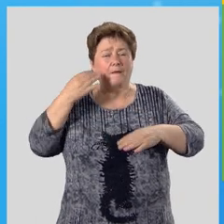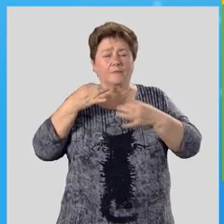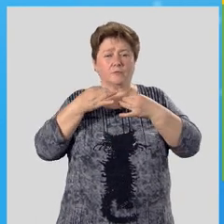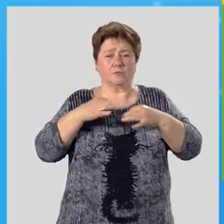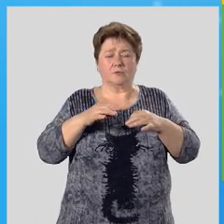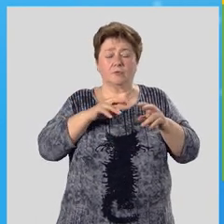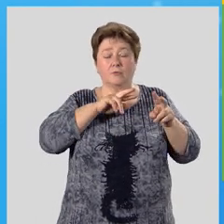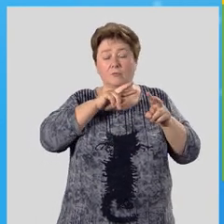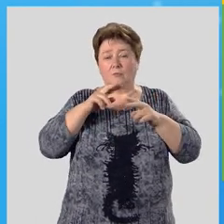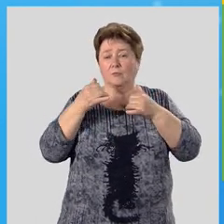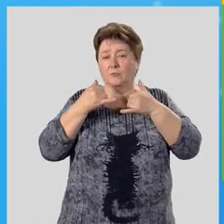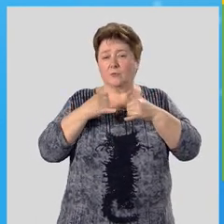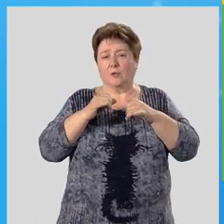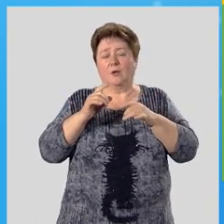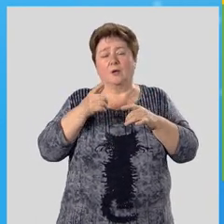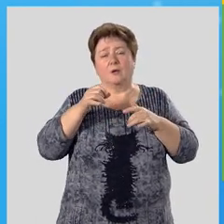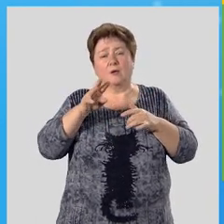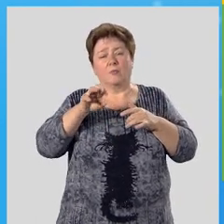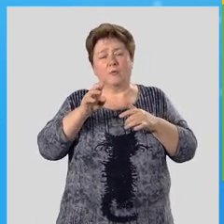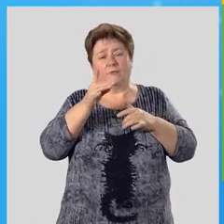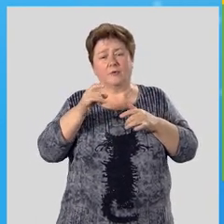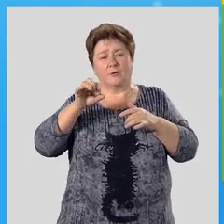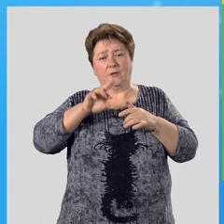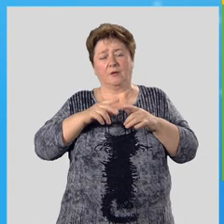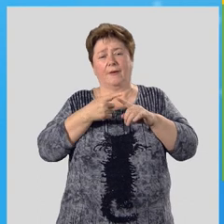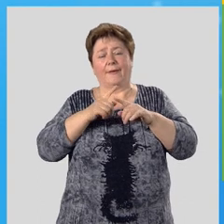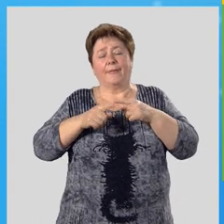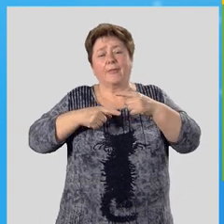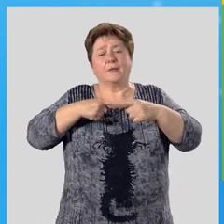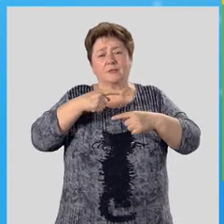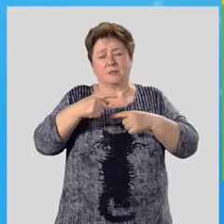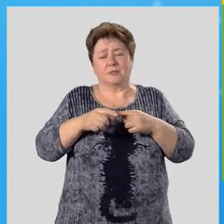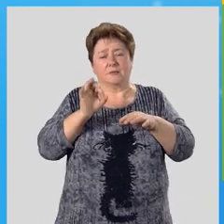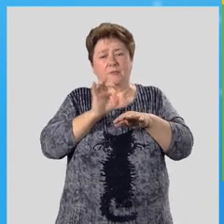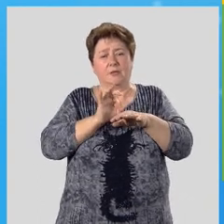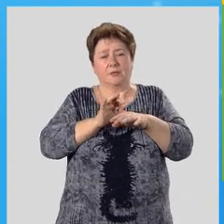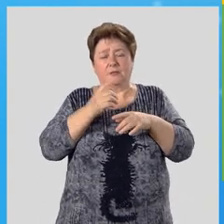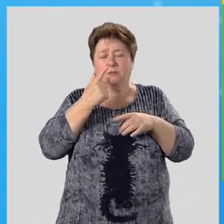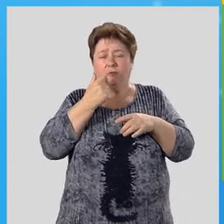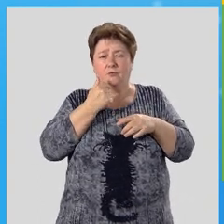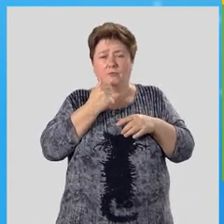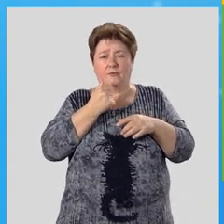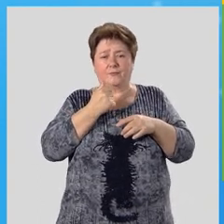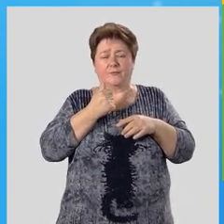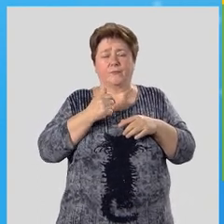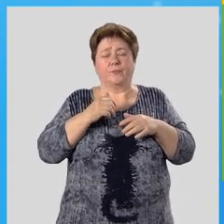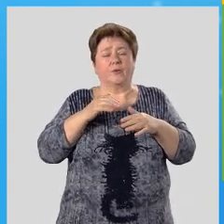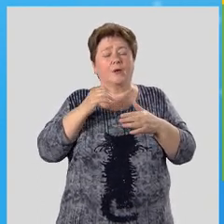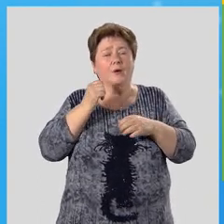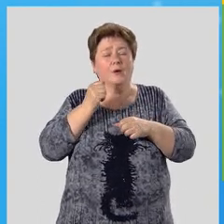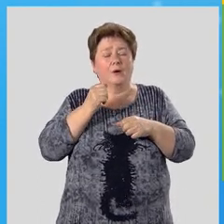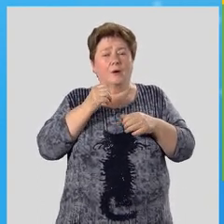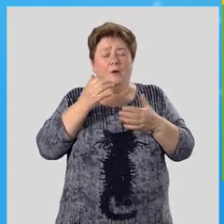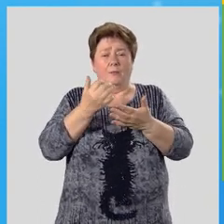позволила заподозрить, что гемофилия – это наследственная болезнь крови.